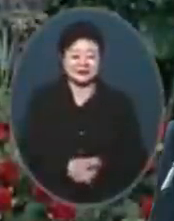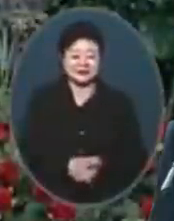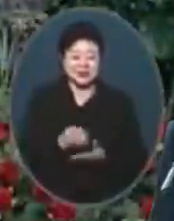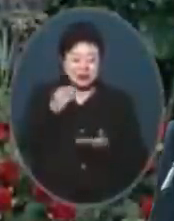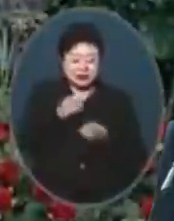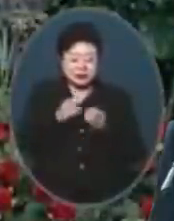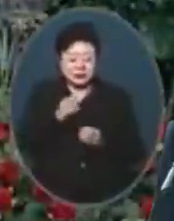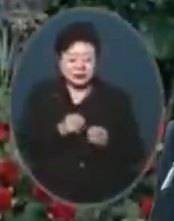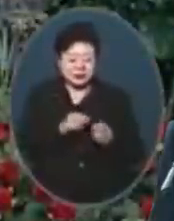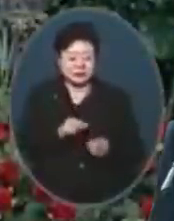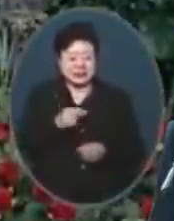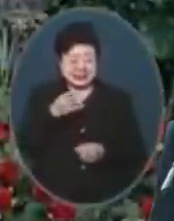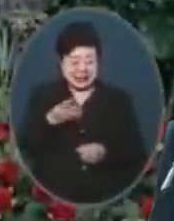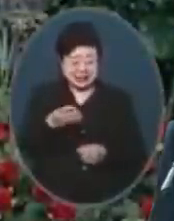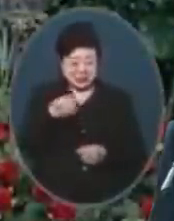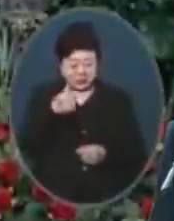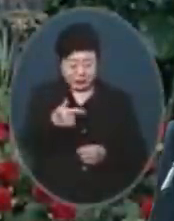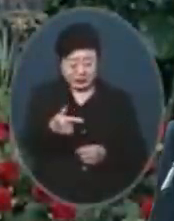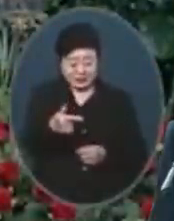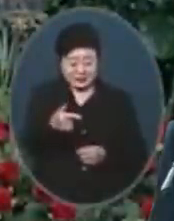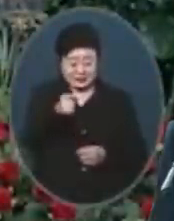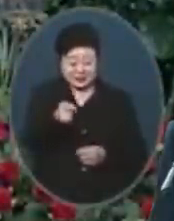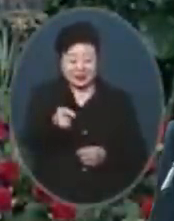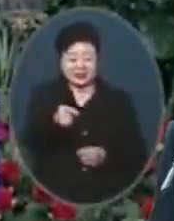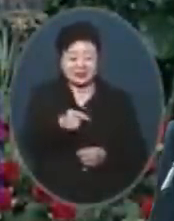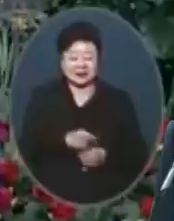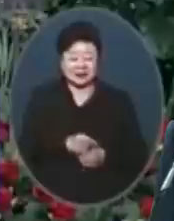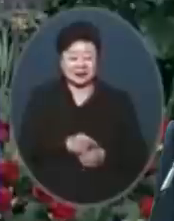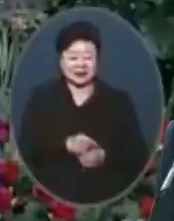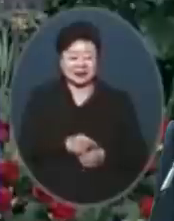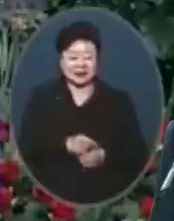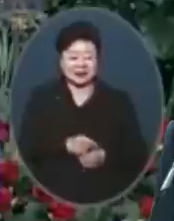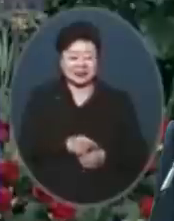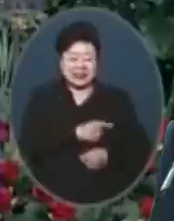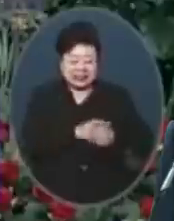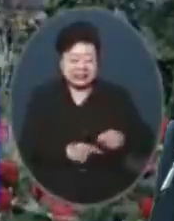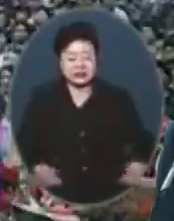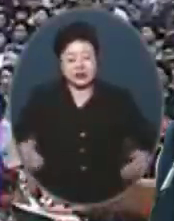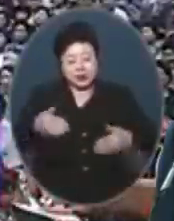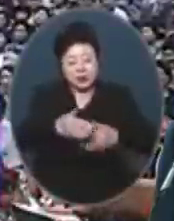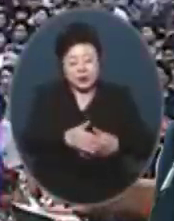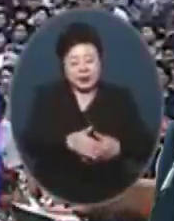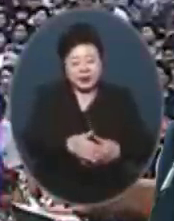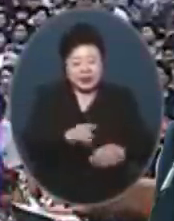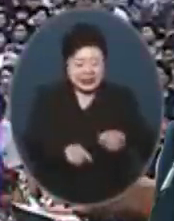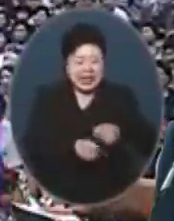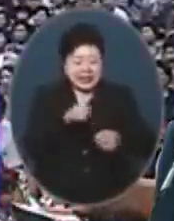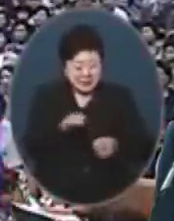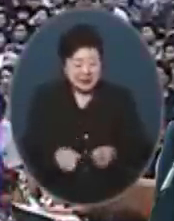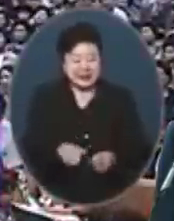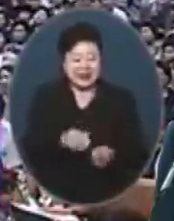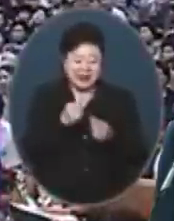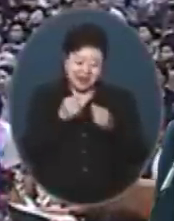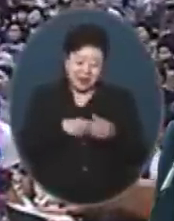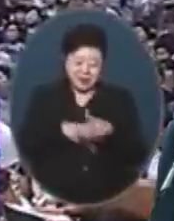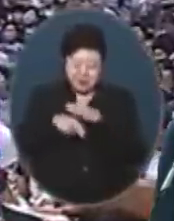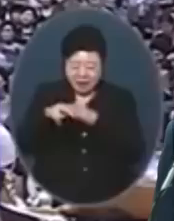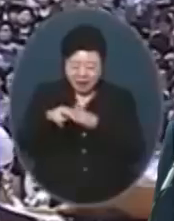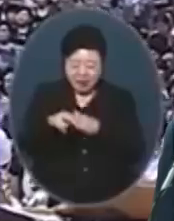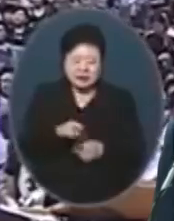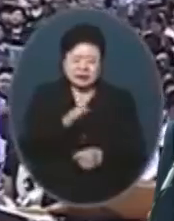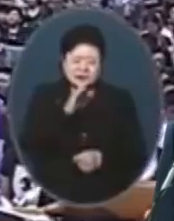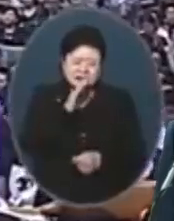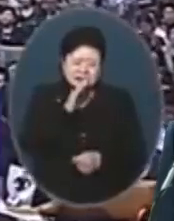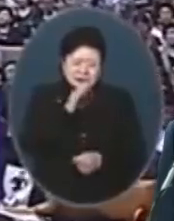시편 91편 4절로 6절에 그가 너를 그의 깃으로 덮으시리니 내가 그의 날개 아래 피하리로다. 그의